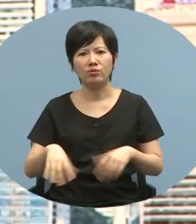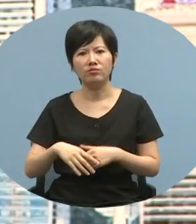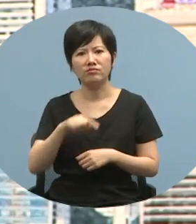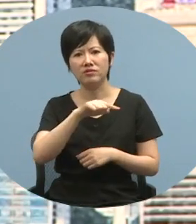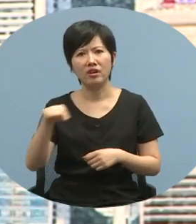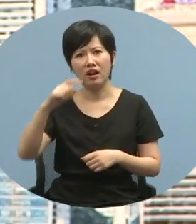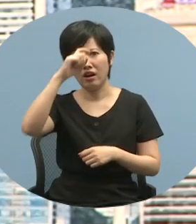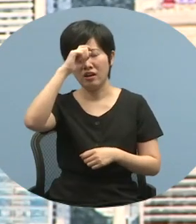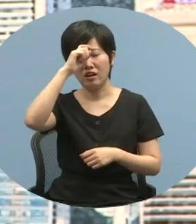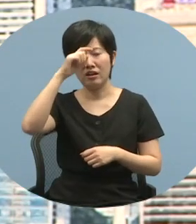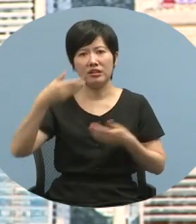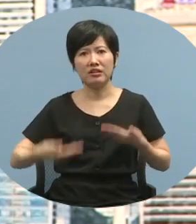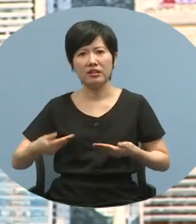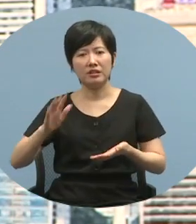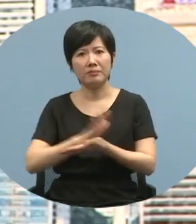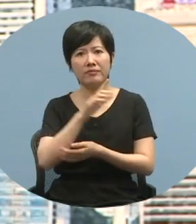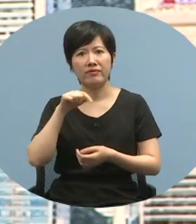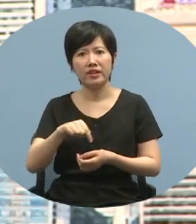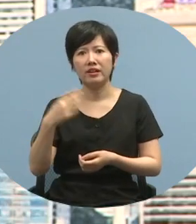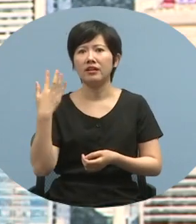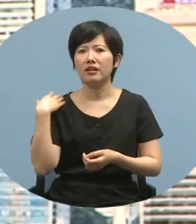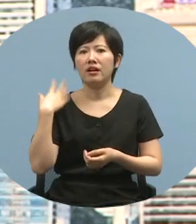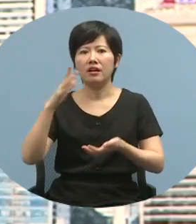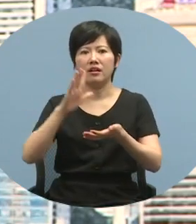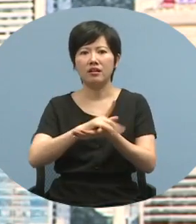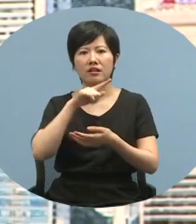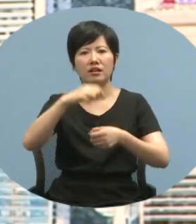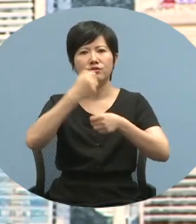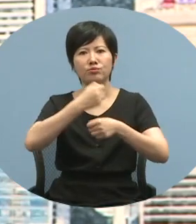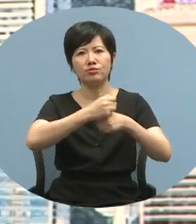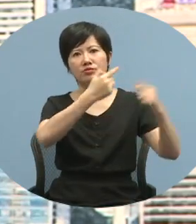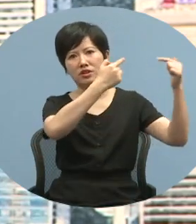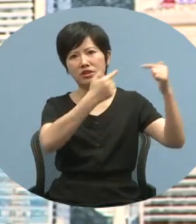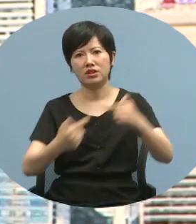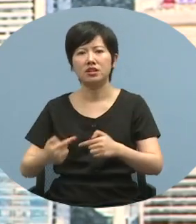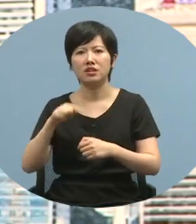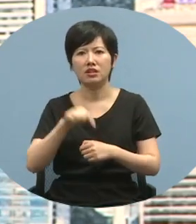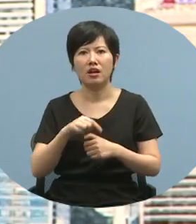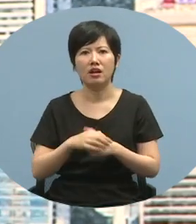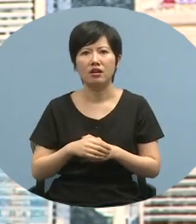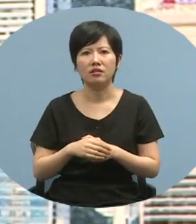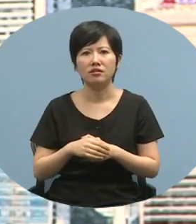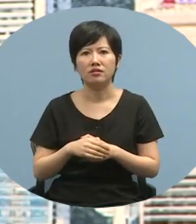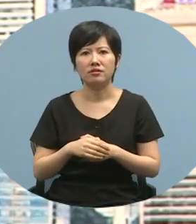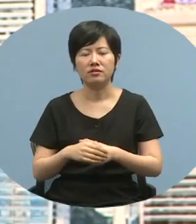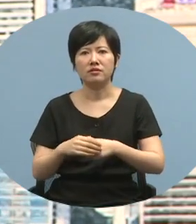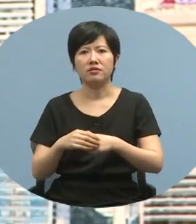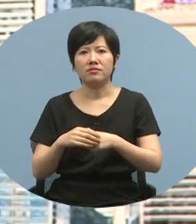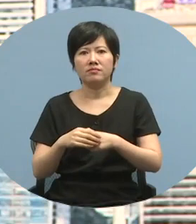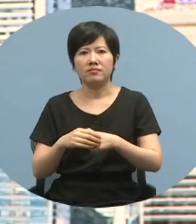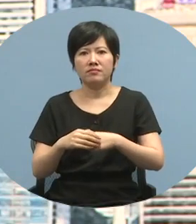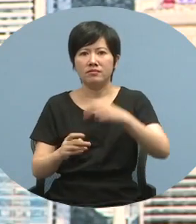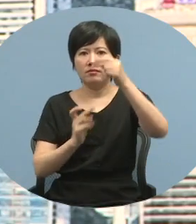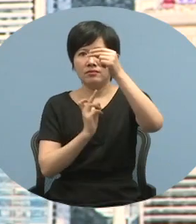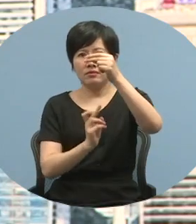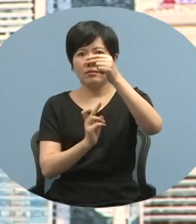這一年是一個延續了去履行職責的一年，所以在上一個會期，即